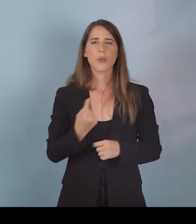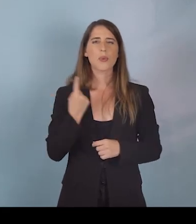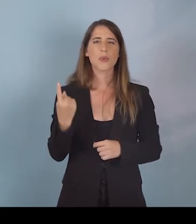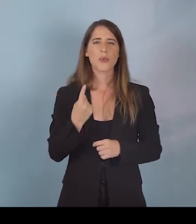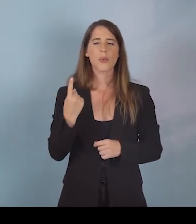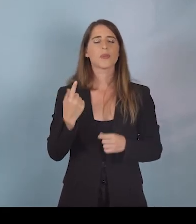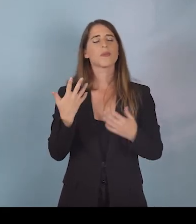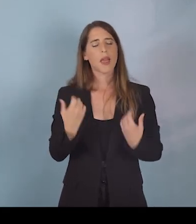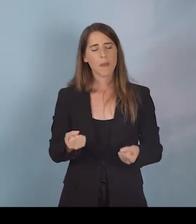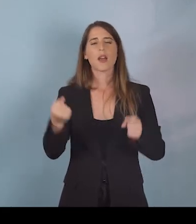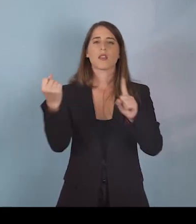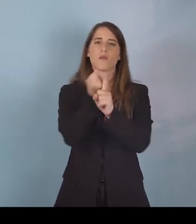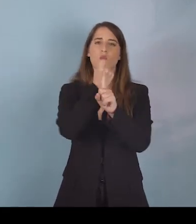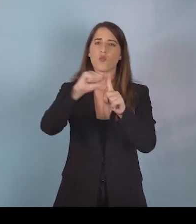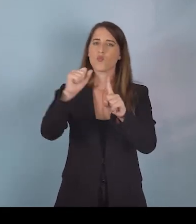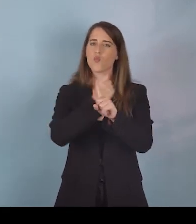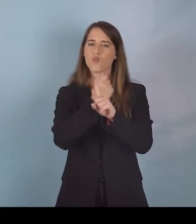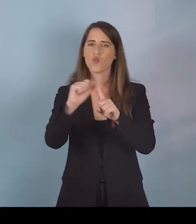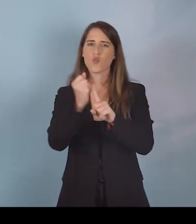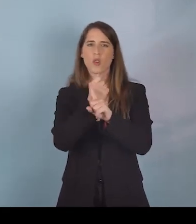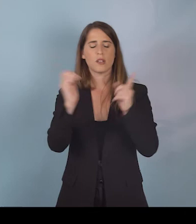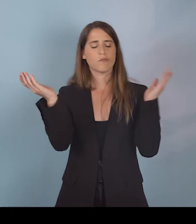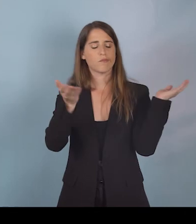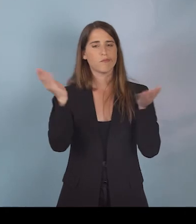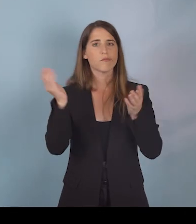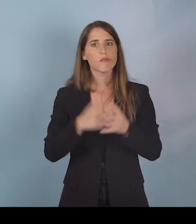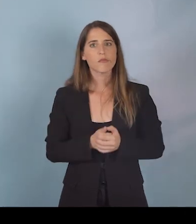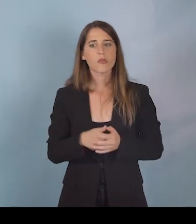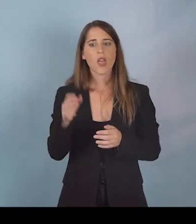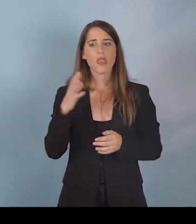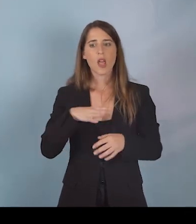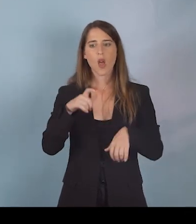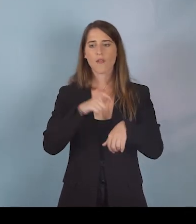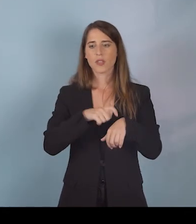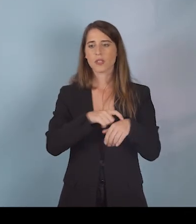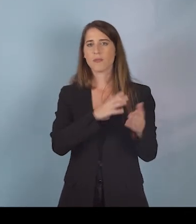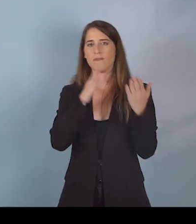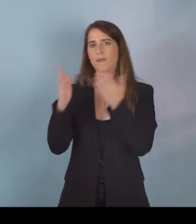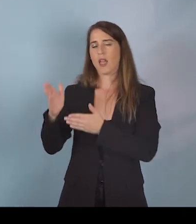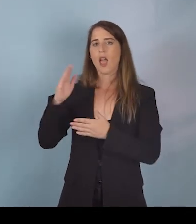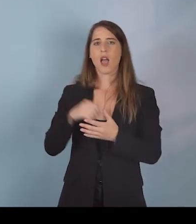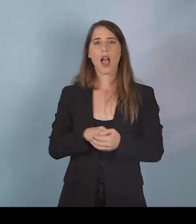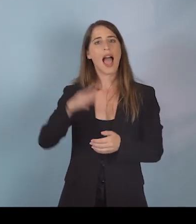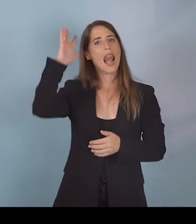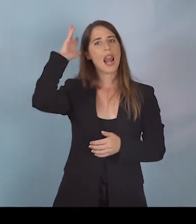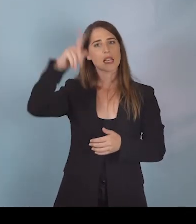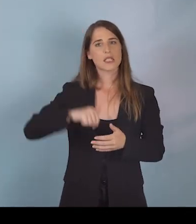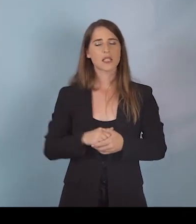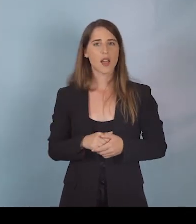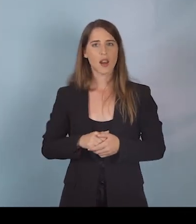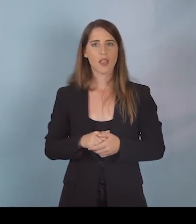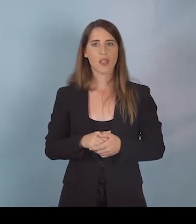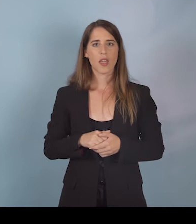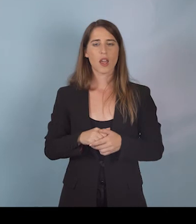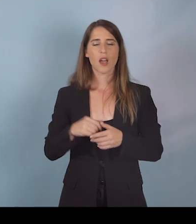τα ΛΟΑΤΚΙ άτομα στα σχολεία πάρα πολύ συχνά πέφτουν θύματα bullying, εκφοβισμού. Θα